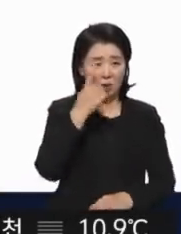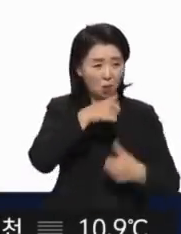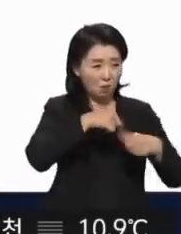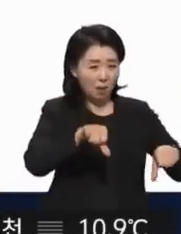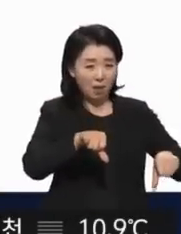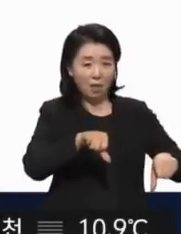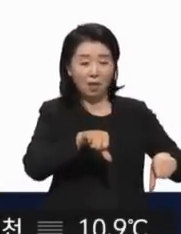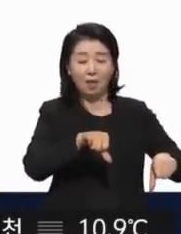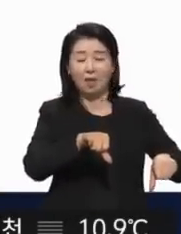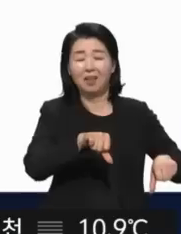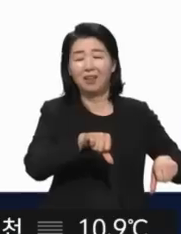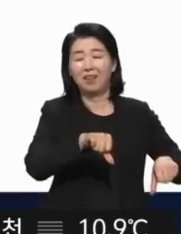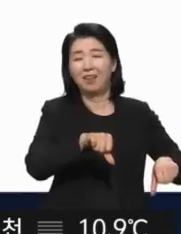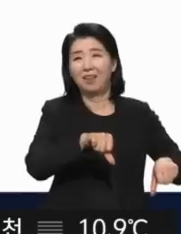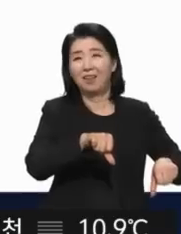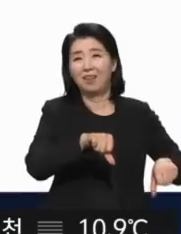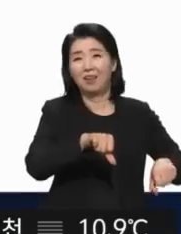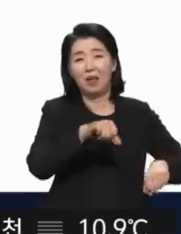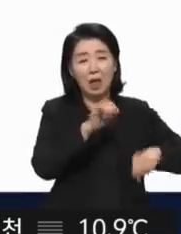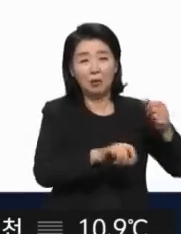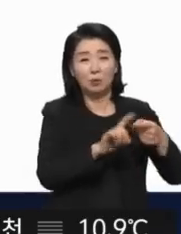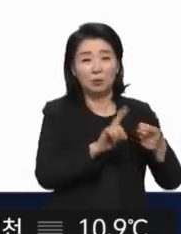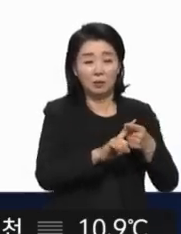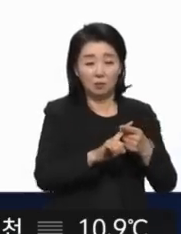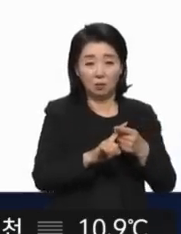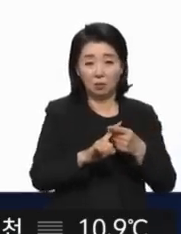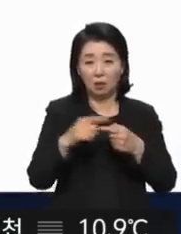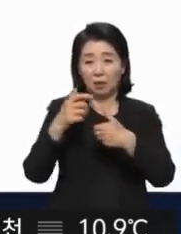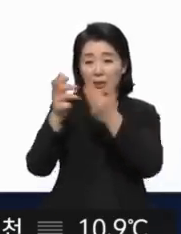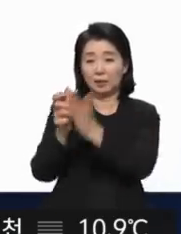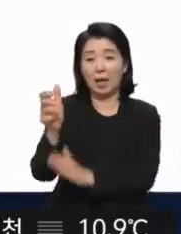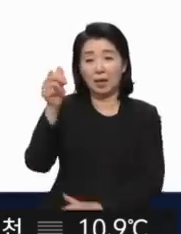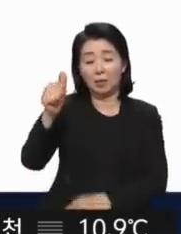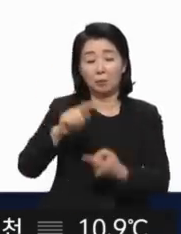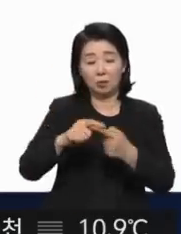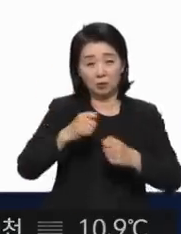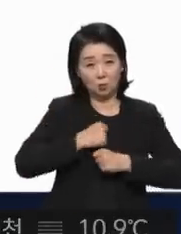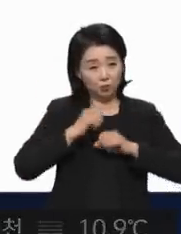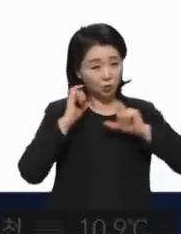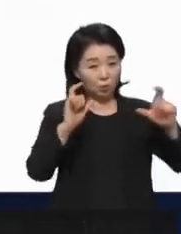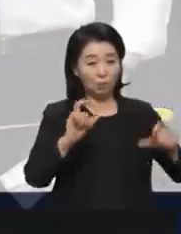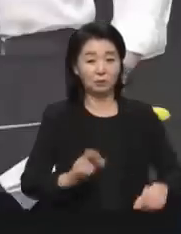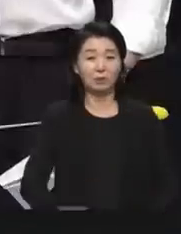실추시키는 일체 언행에 대해 당 대표로서 엄중히 경고합니다.